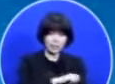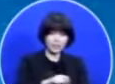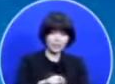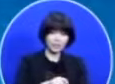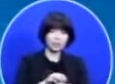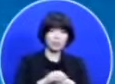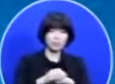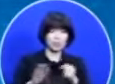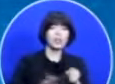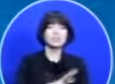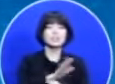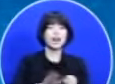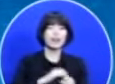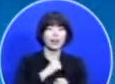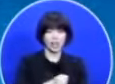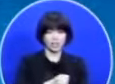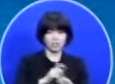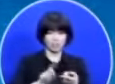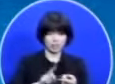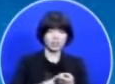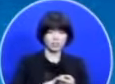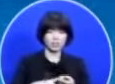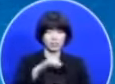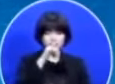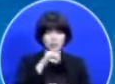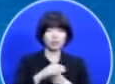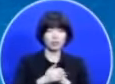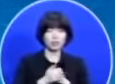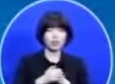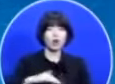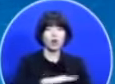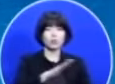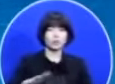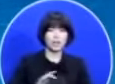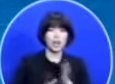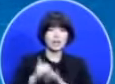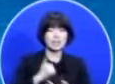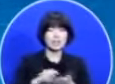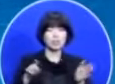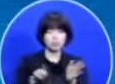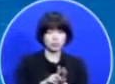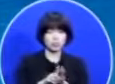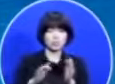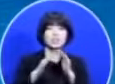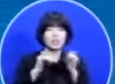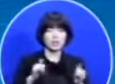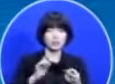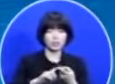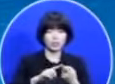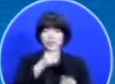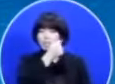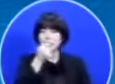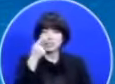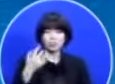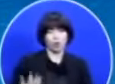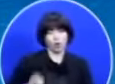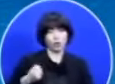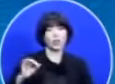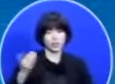사랑하는 돼 있어서 우리가 예수 믿는 사람이라는 증거를 얻어야 하는